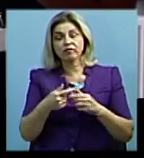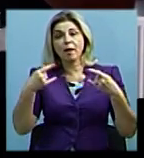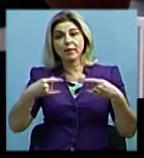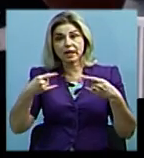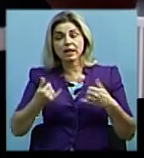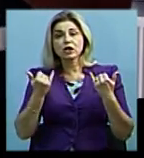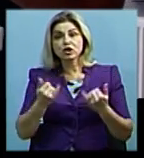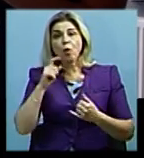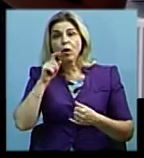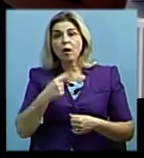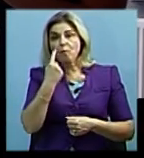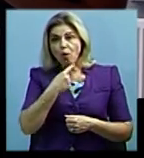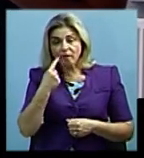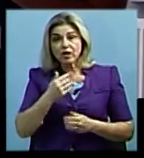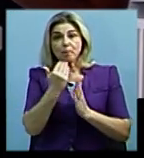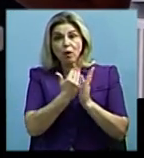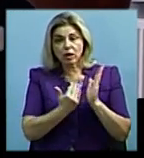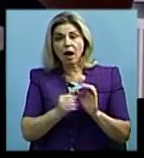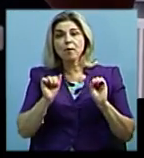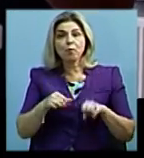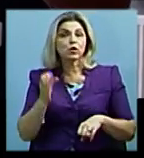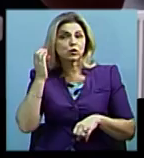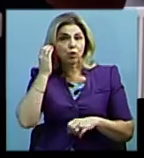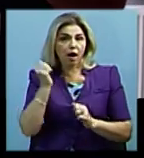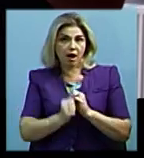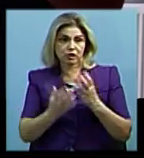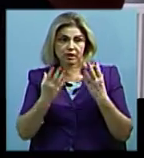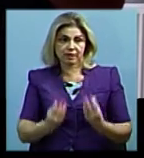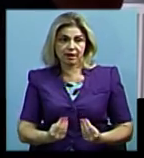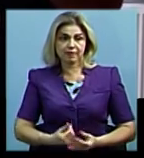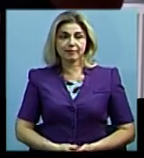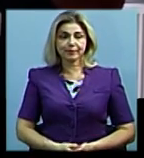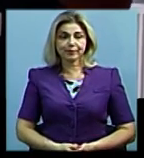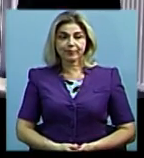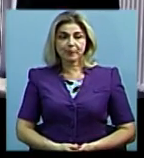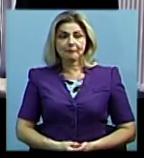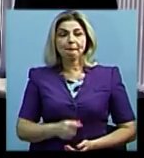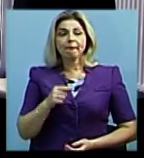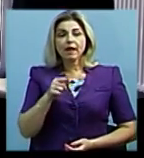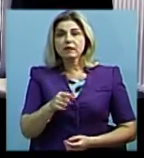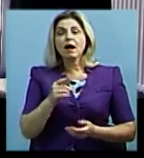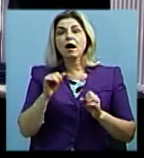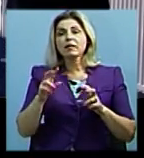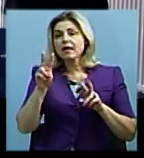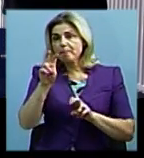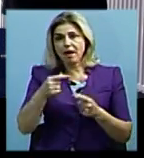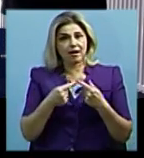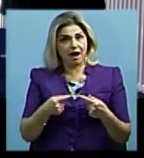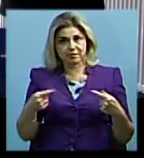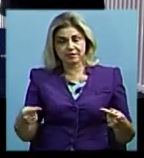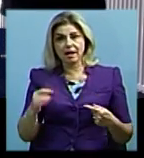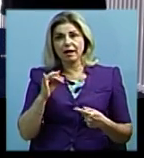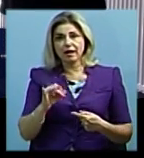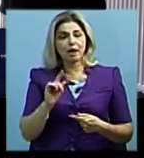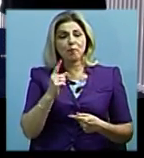україномовні програми можна слухати щодня. В неділю зазвичай є повторення того, що є найцікавіше. Тематика є найрізноманітніша, оскільки